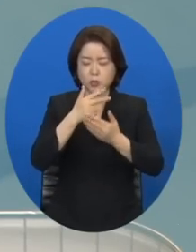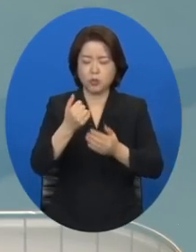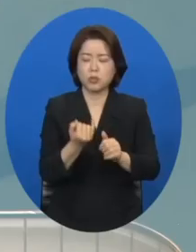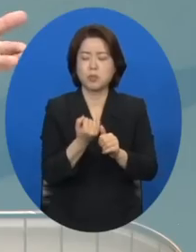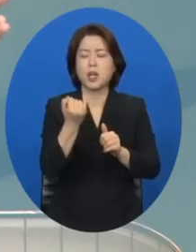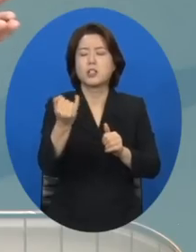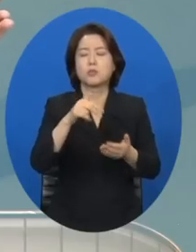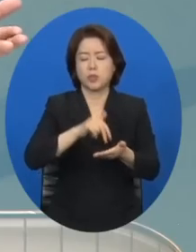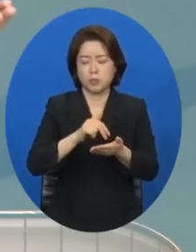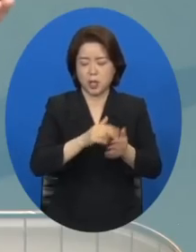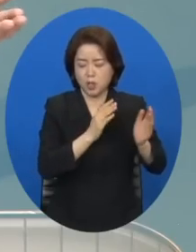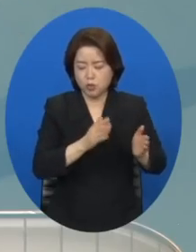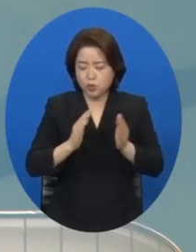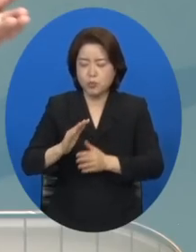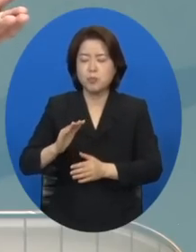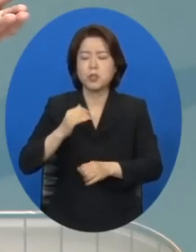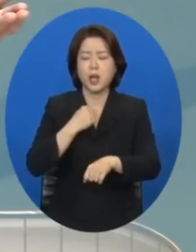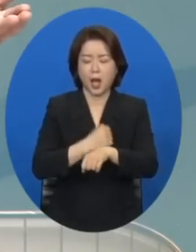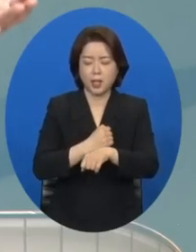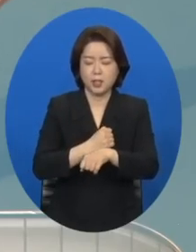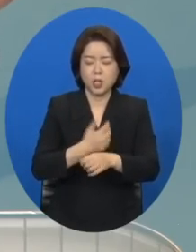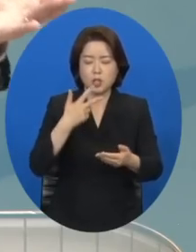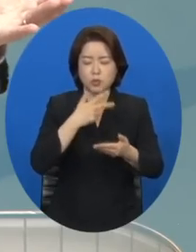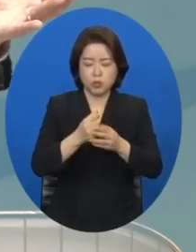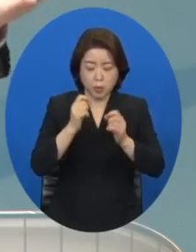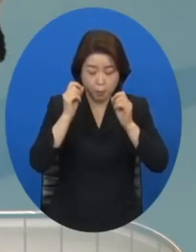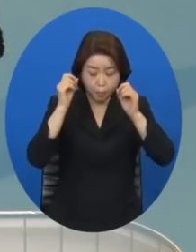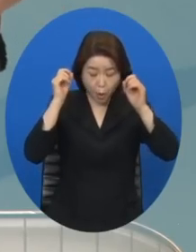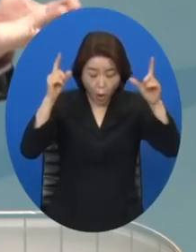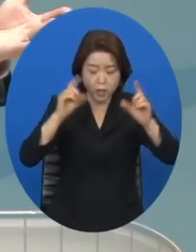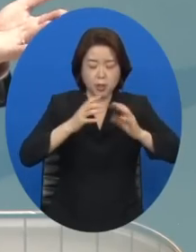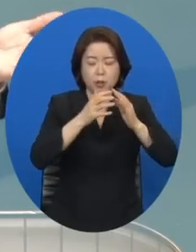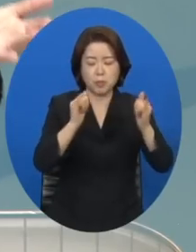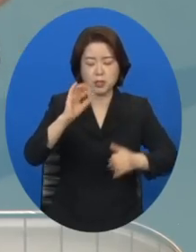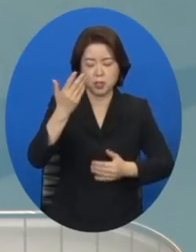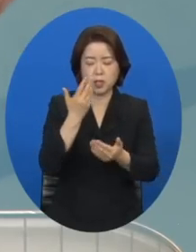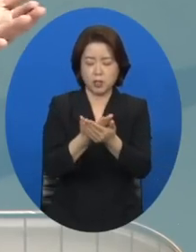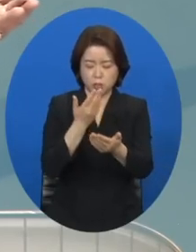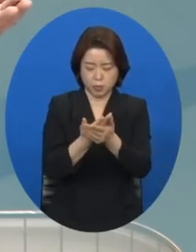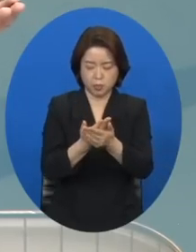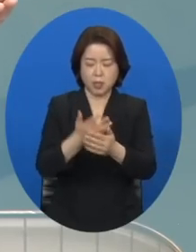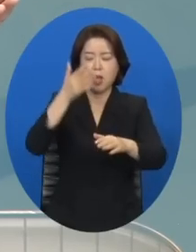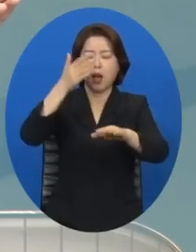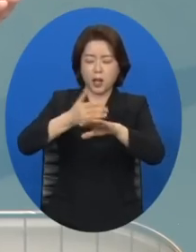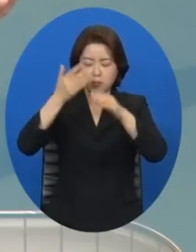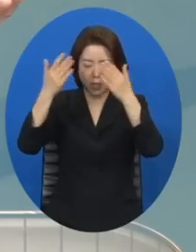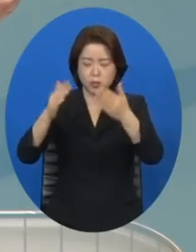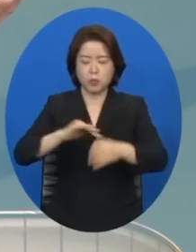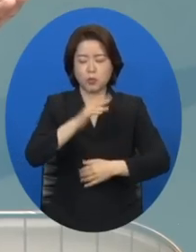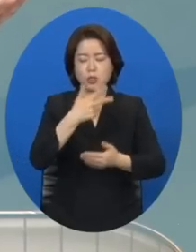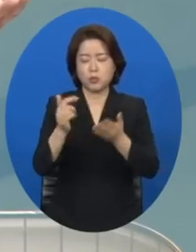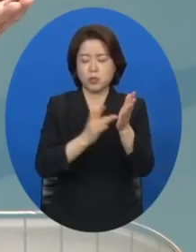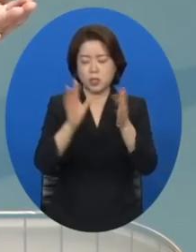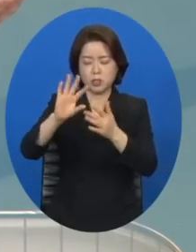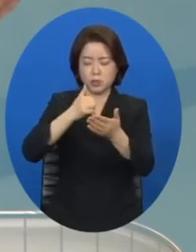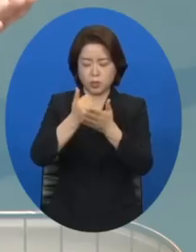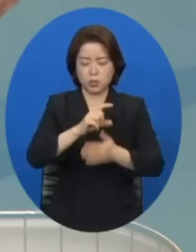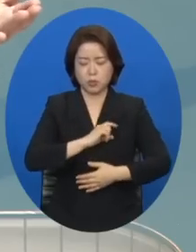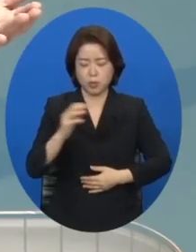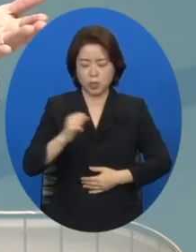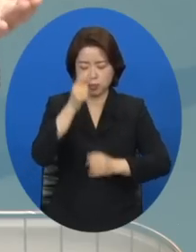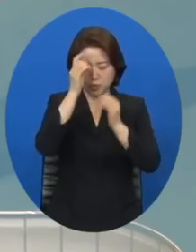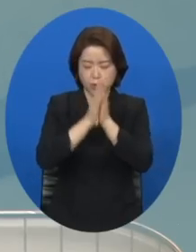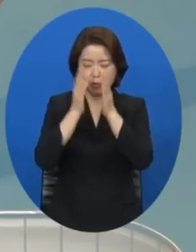하나님 준비되어지는 하나님이 깨어있는 백성들 되게 하여 주옵소서 감사드리며 우리 주 예수 그리스도의